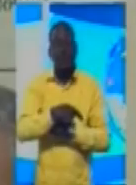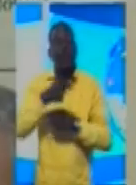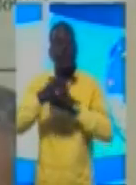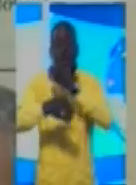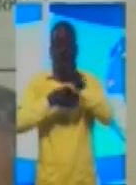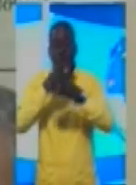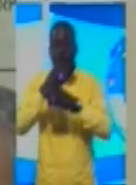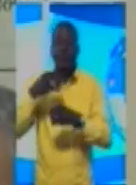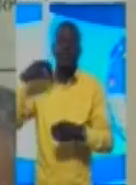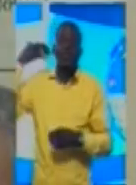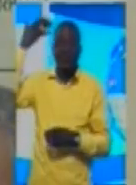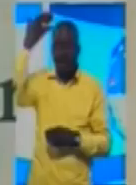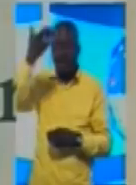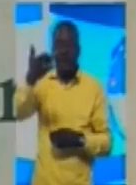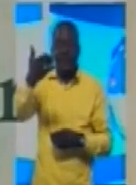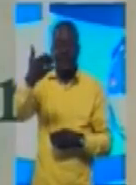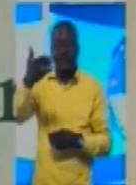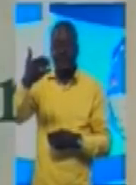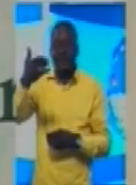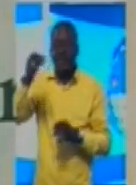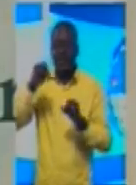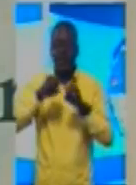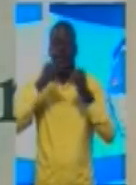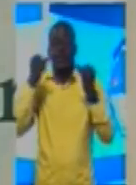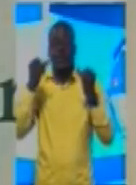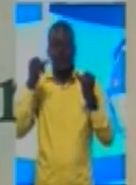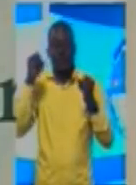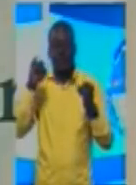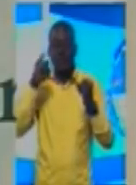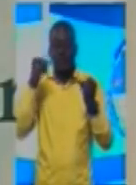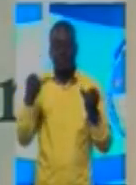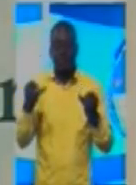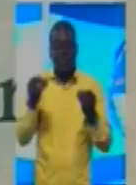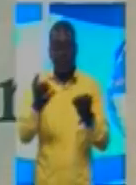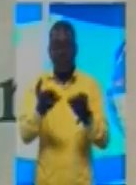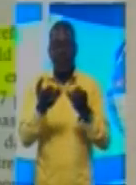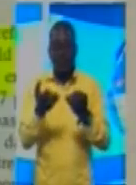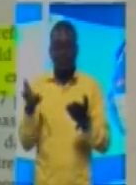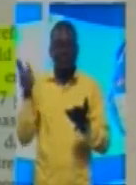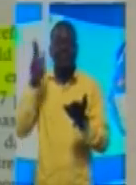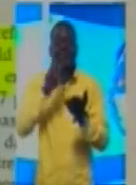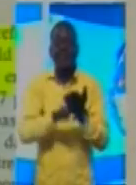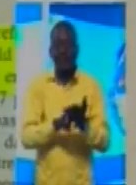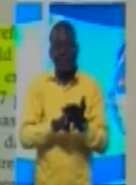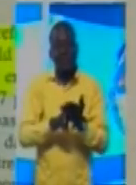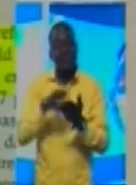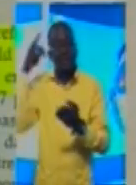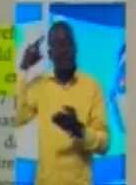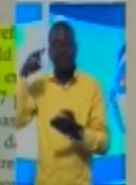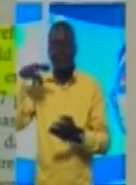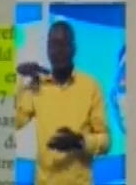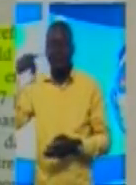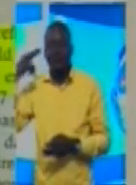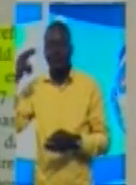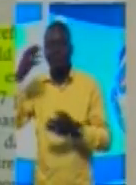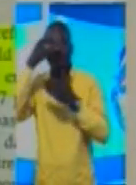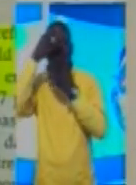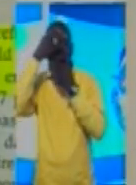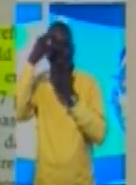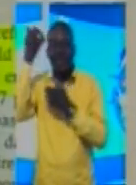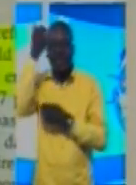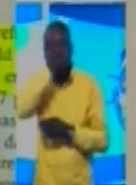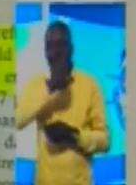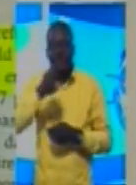l'avenir, ajoute Le Pays. Le journal Aujourd'hui au Faso en veut pour preuve l'expansion géographique du terrorisme en Afrique qui